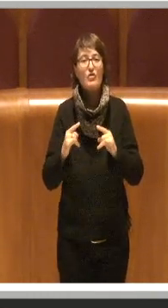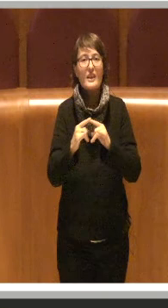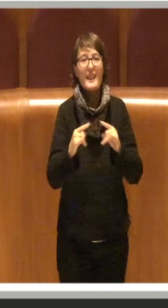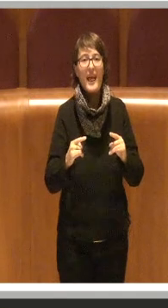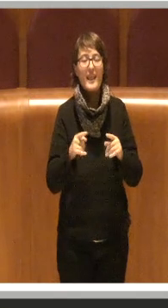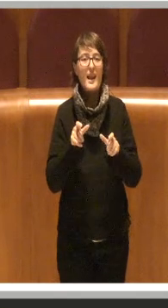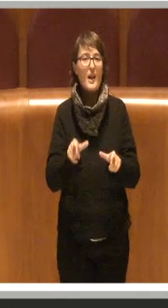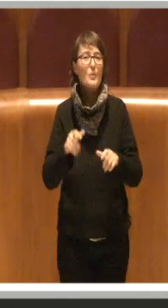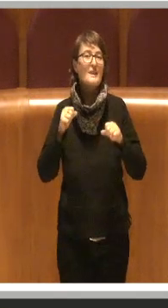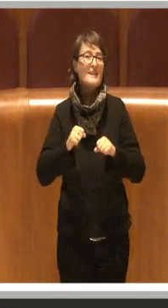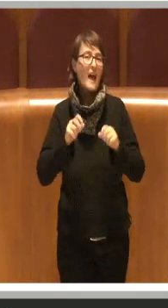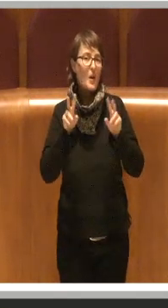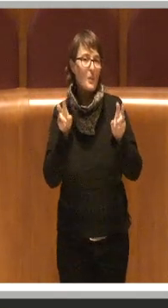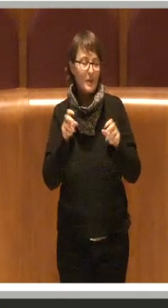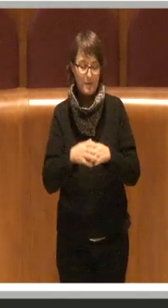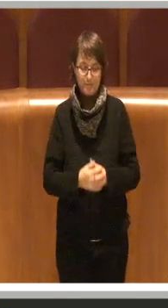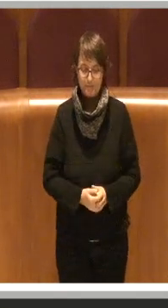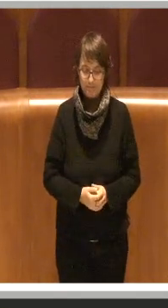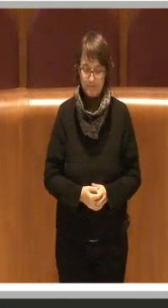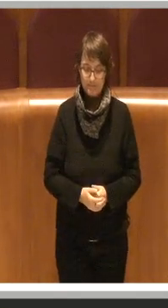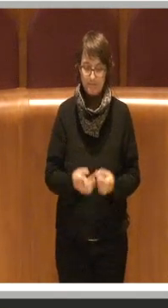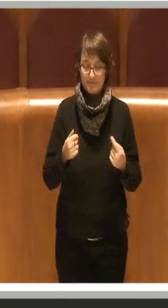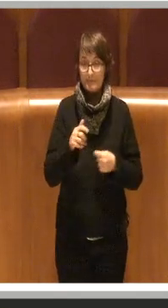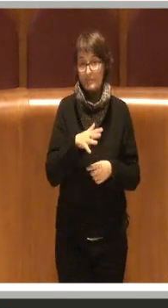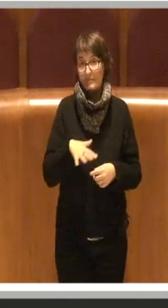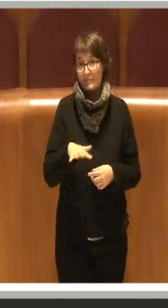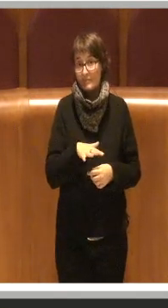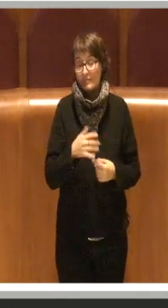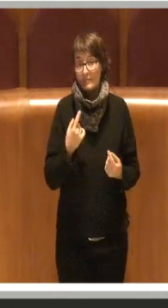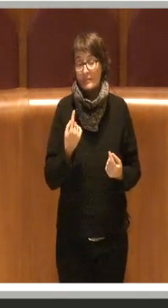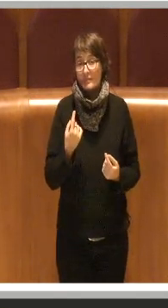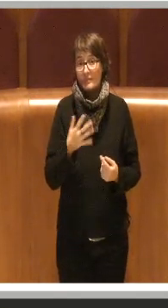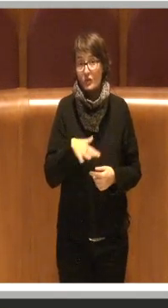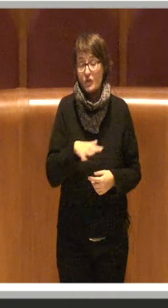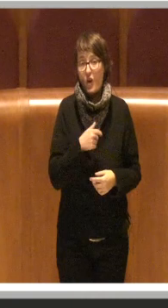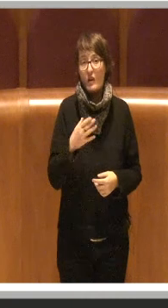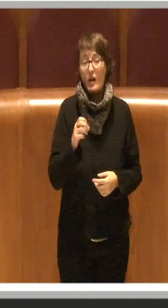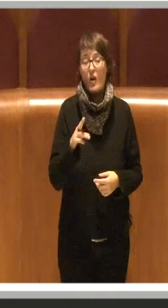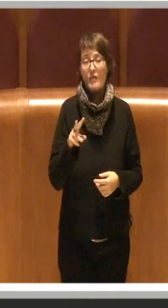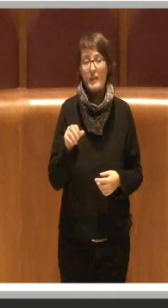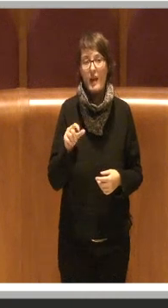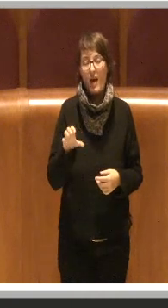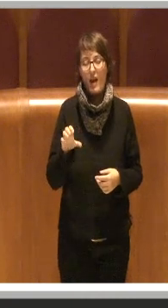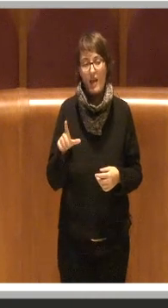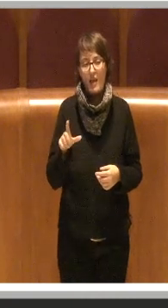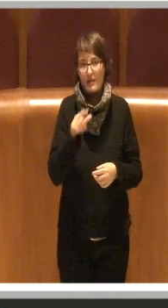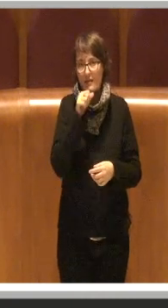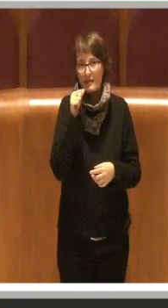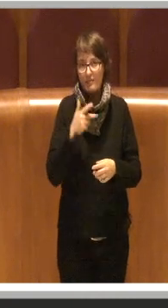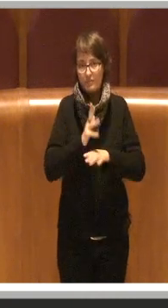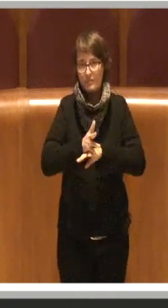modo, che in un contesto come quello di Corviale, che ovviamente ha bisogno di tanti interventi, a breve si dovrà